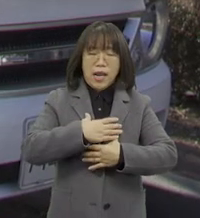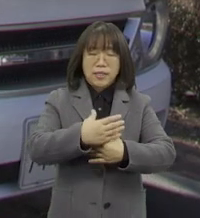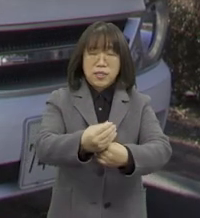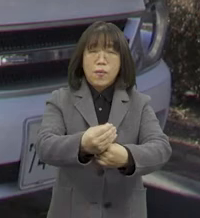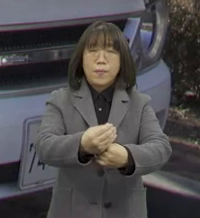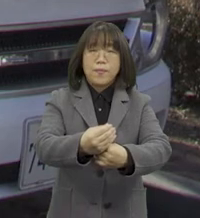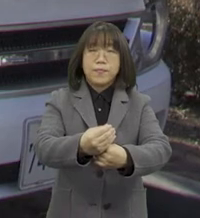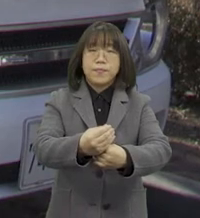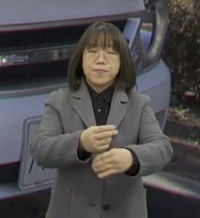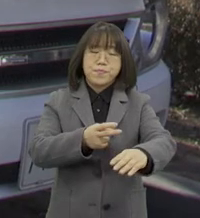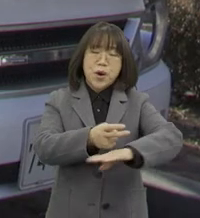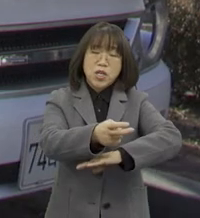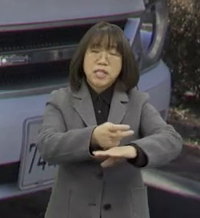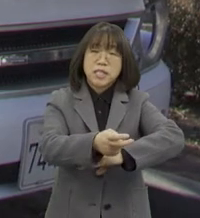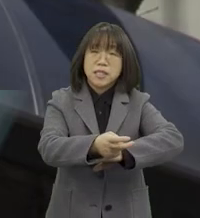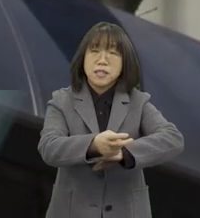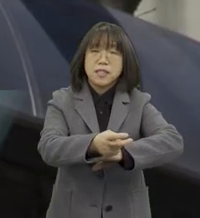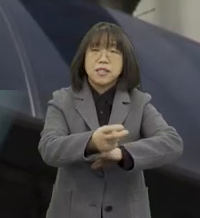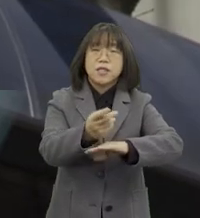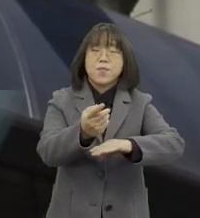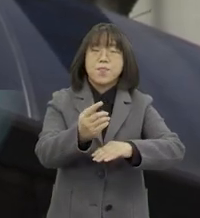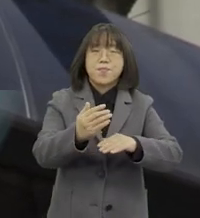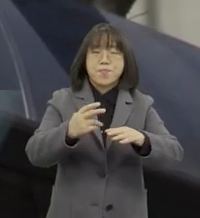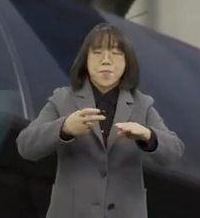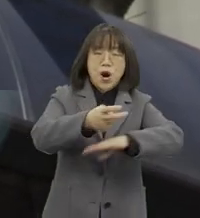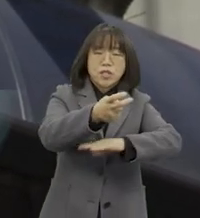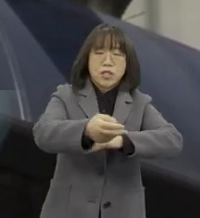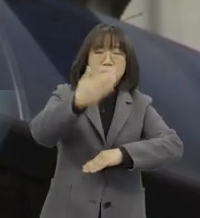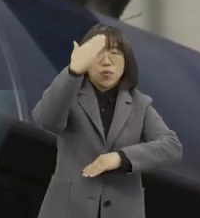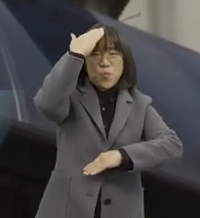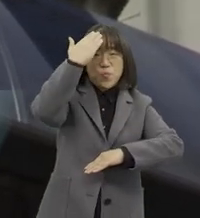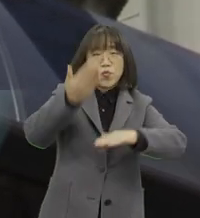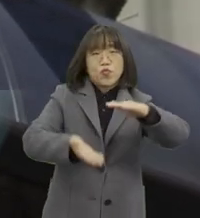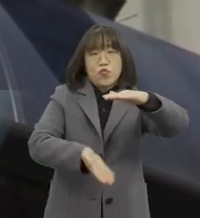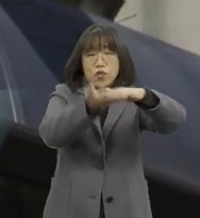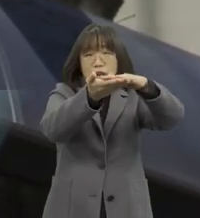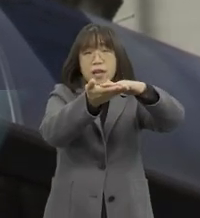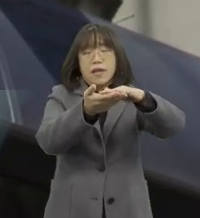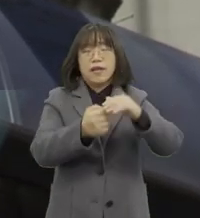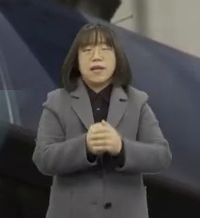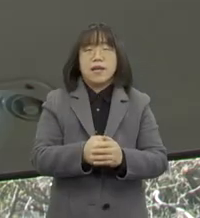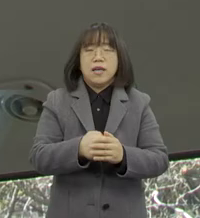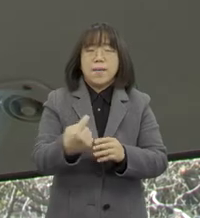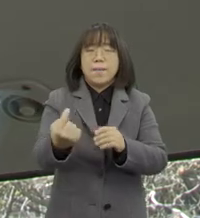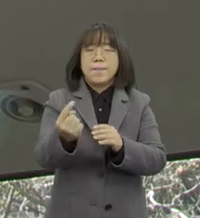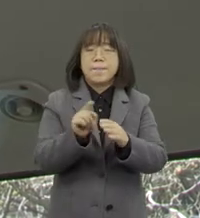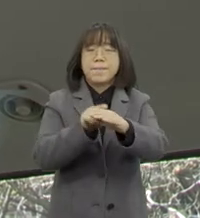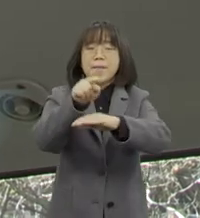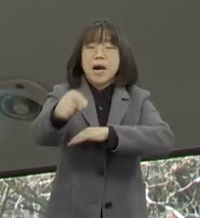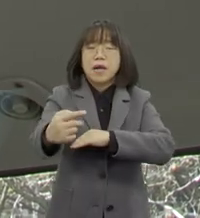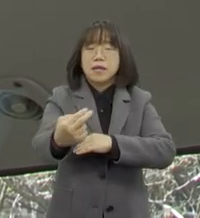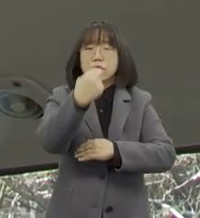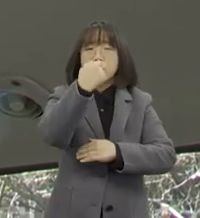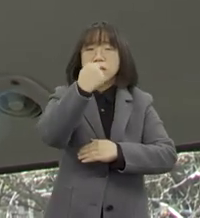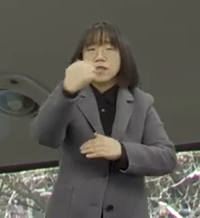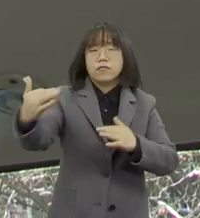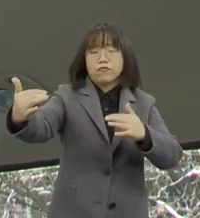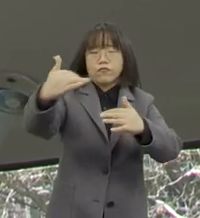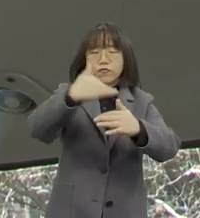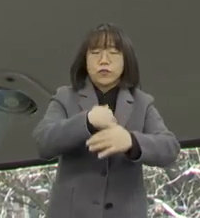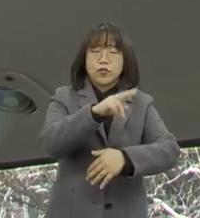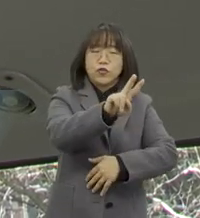강서구의 안심 클린 에어버스 는 버스 천장에 설치된 공기정화 환기 시스템이 외부에서 유입된 공기를